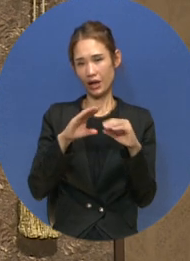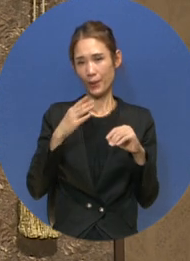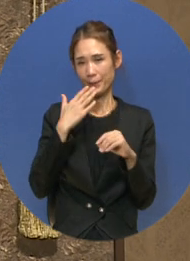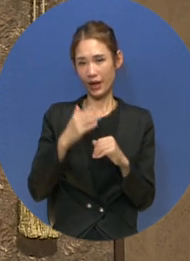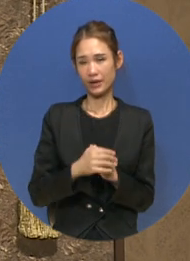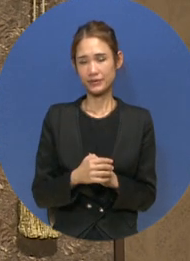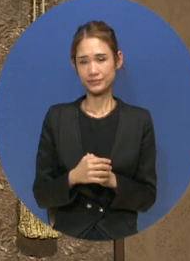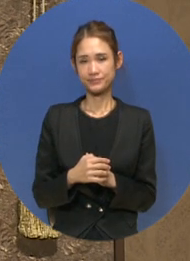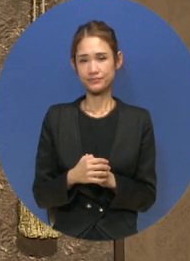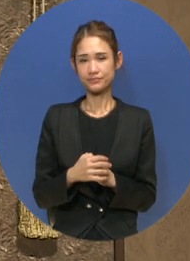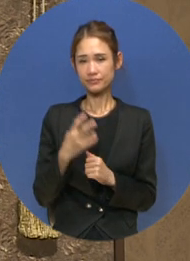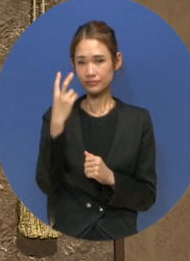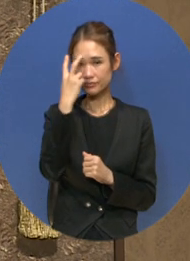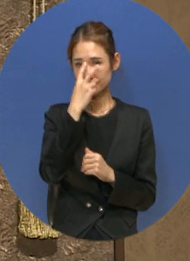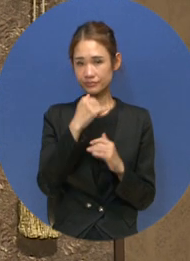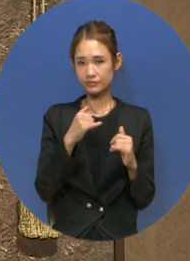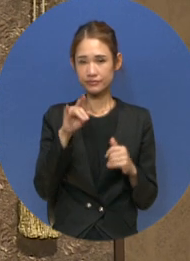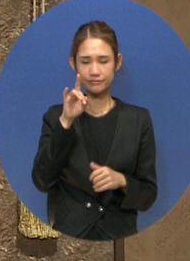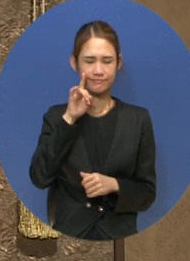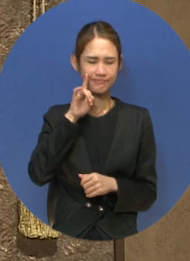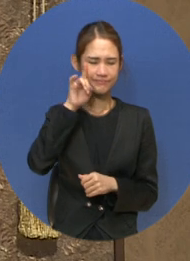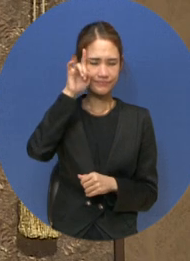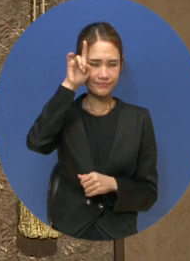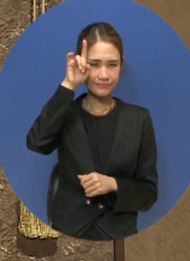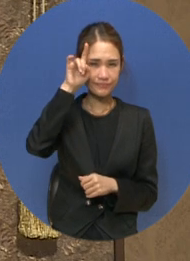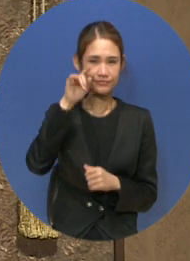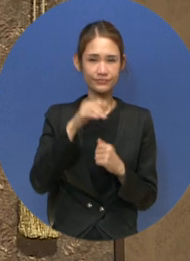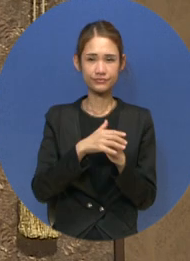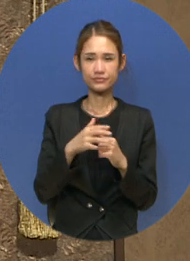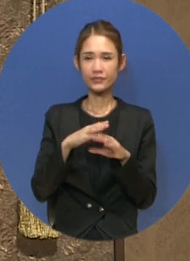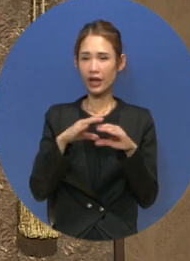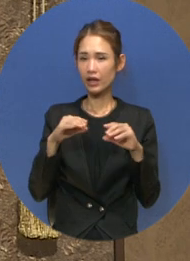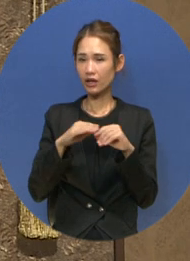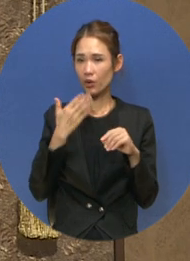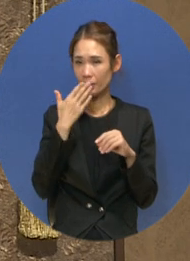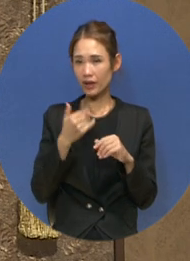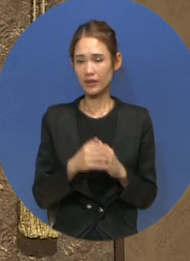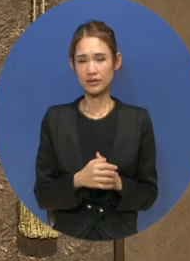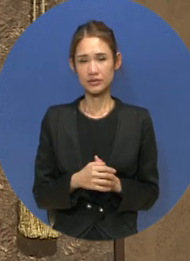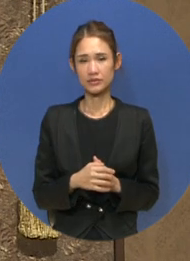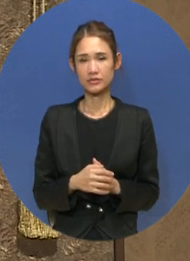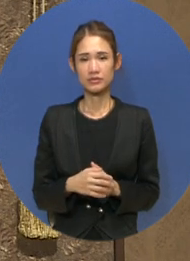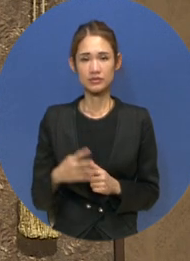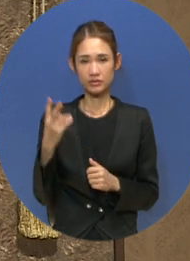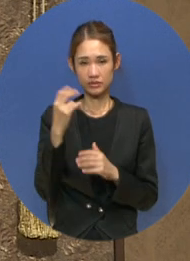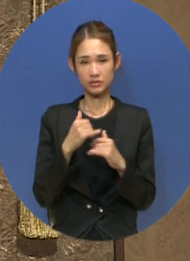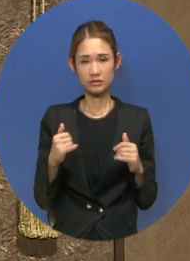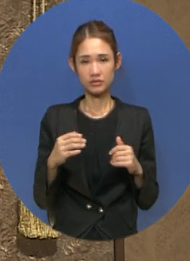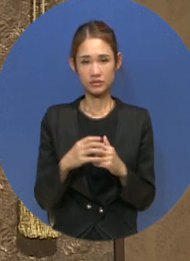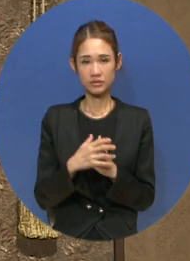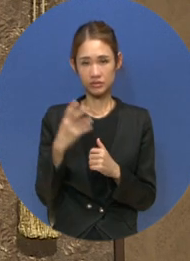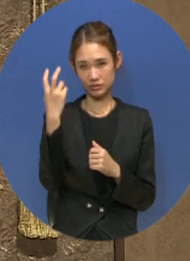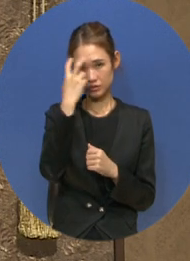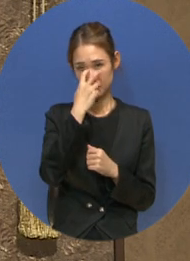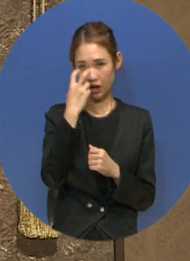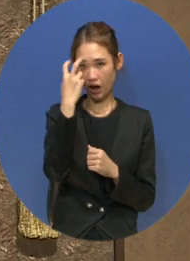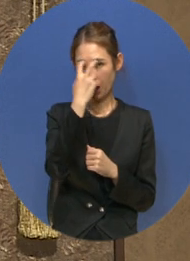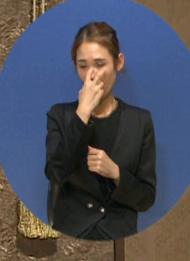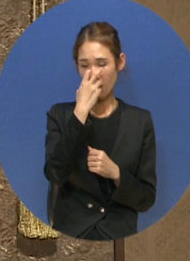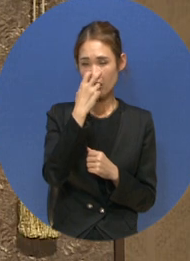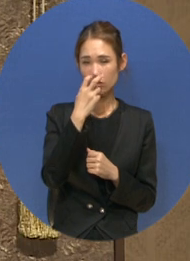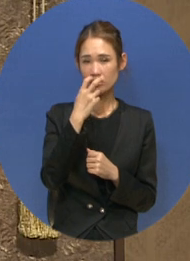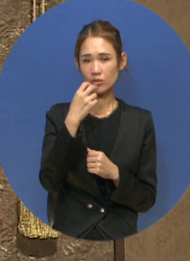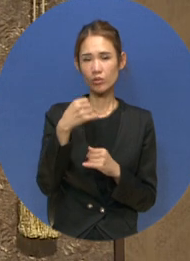하고 그 보호자들이 느끼는 스트레스나 이런 부분들을 해결할 수 있도록 하고 또 보호자들이 케어에 필요한 여러 가지